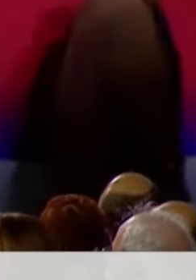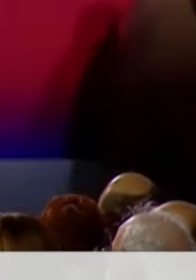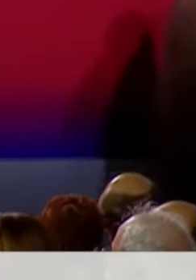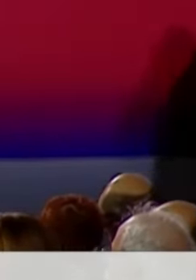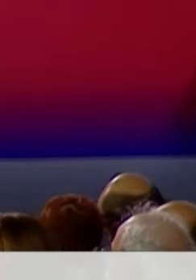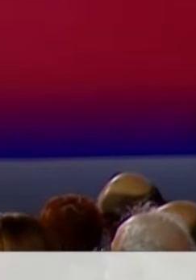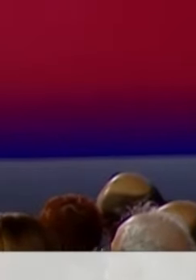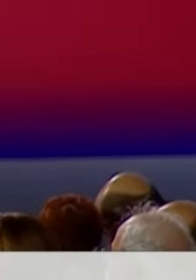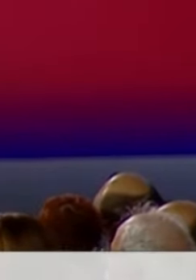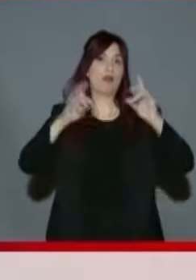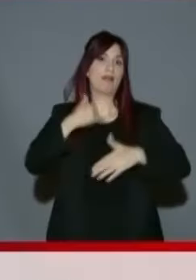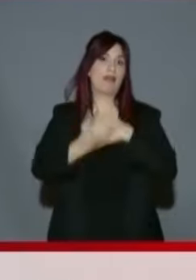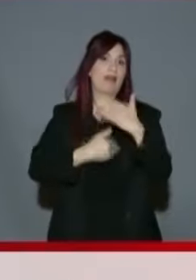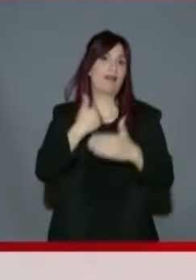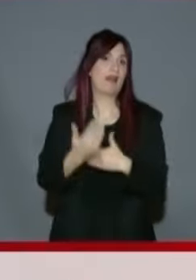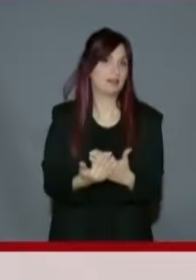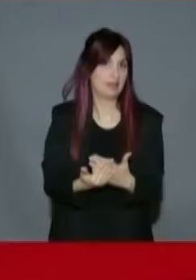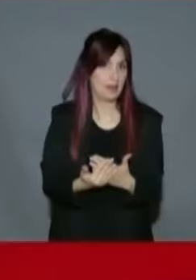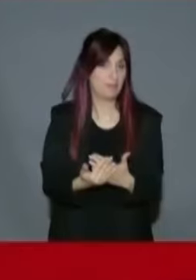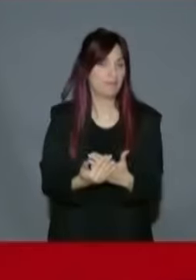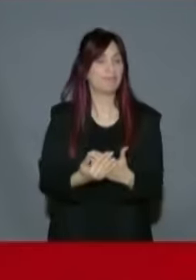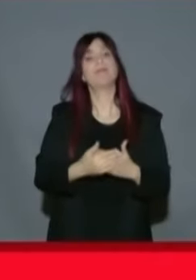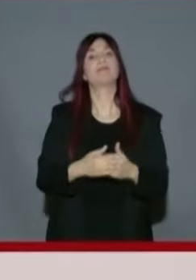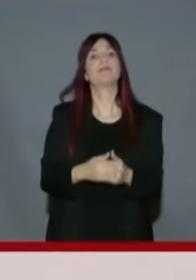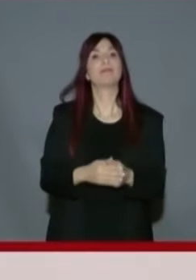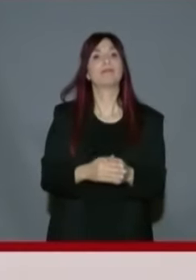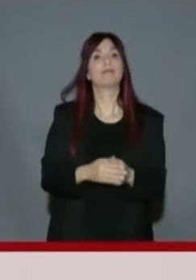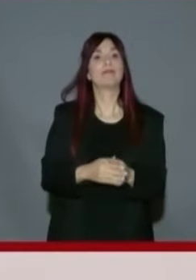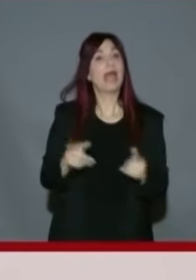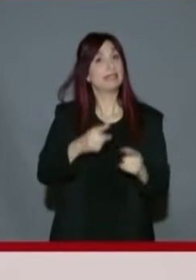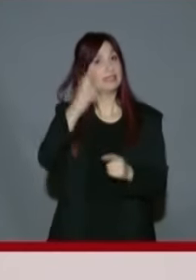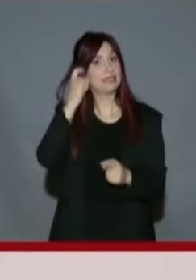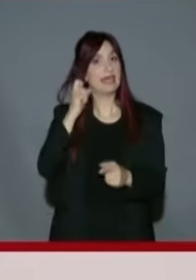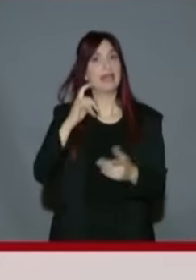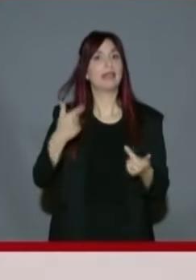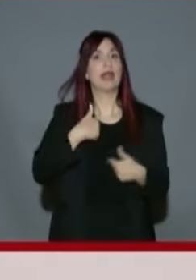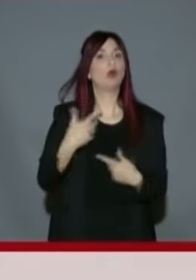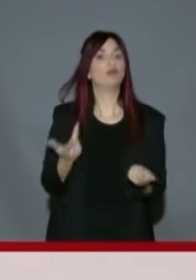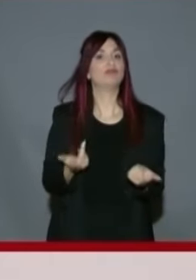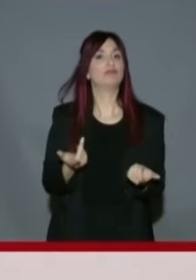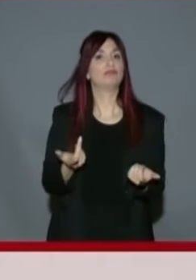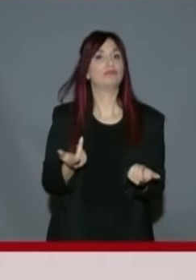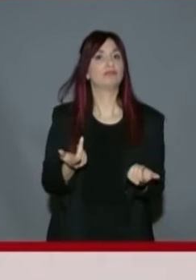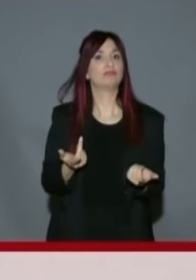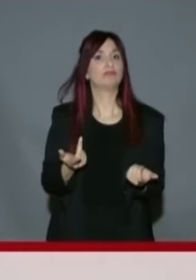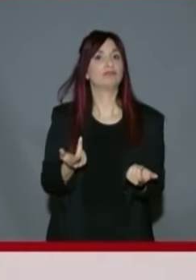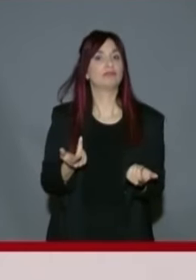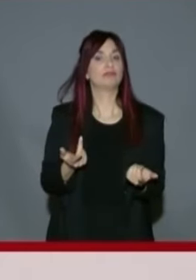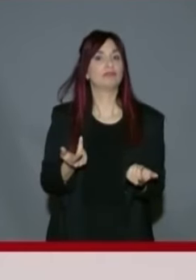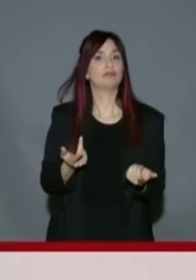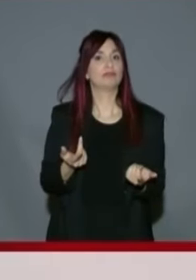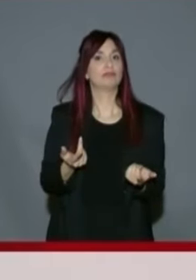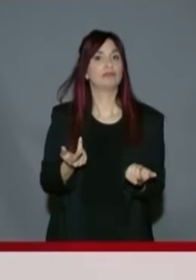του μίλησε για την Όλγα Γεροβασίλη. Εγώ, όπως ήδη γνωρίζετε, λόγω αντικειμενικών